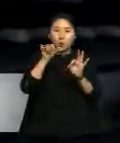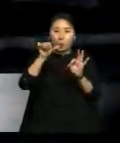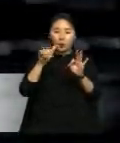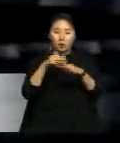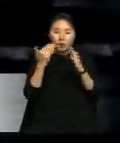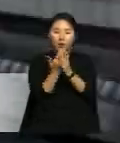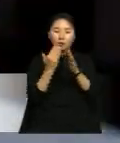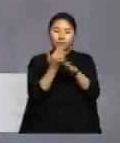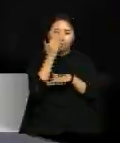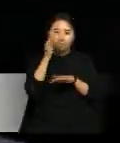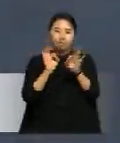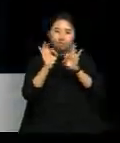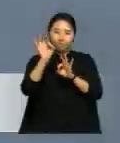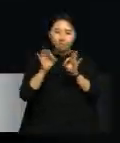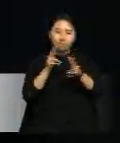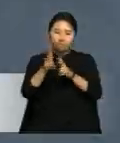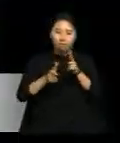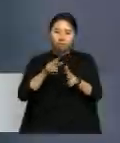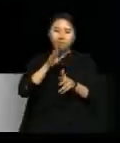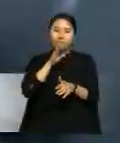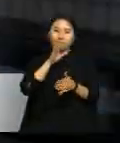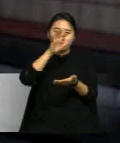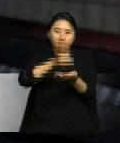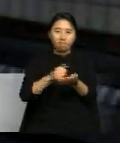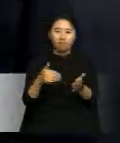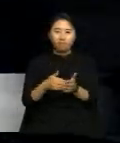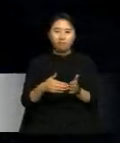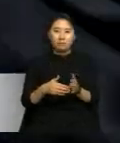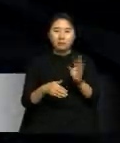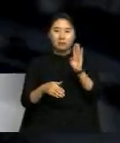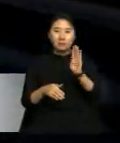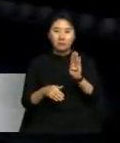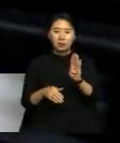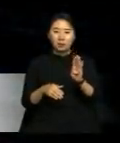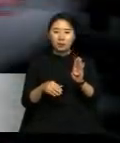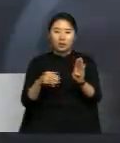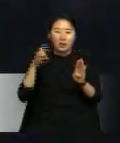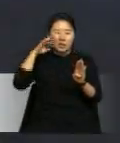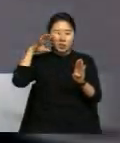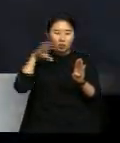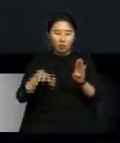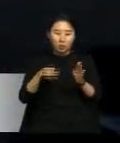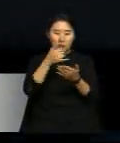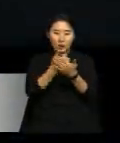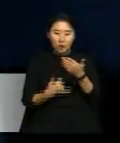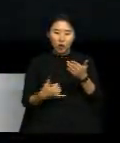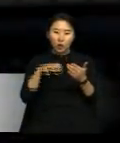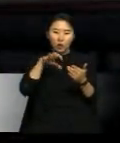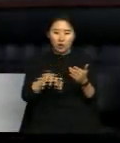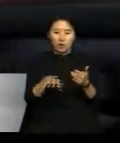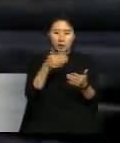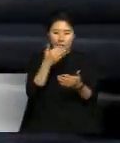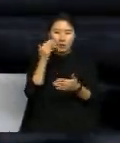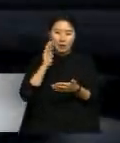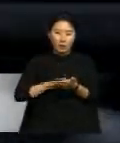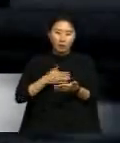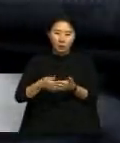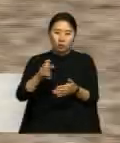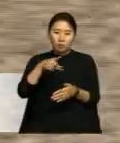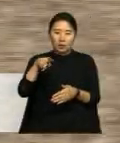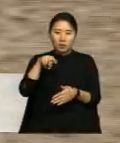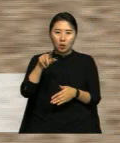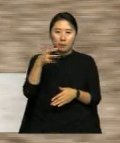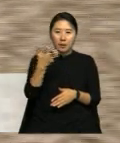사업 타당성을 확보했다 고 덧붙였습니다 gtx b 노선은 인천 송도에서 청량리 등을 거쳐 남양주 마석 까지